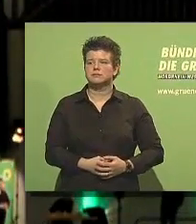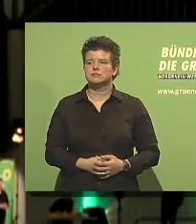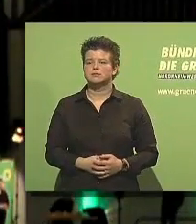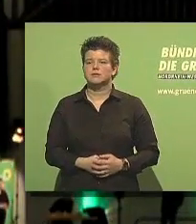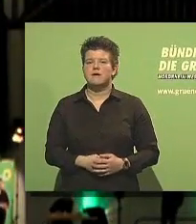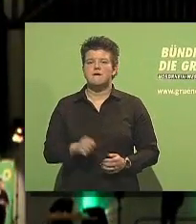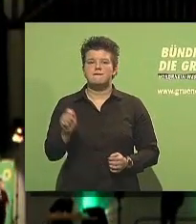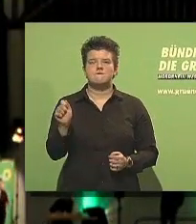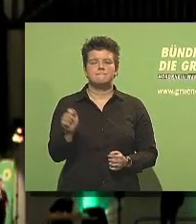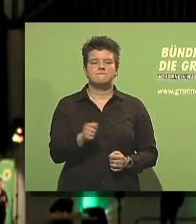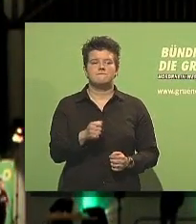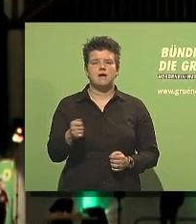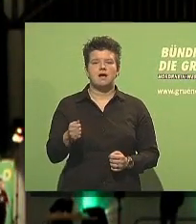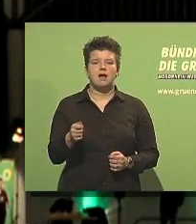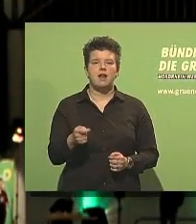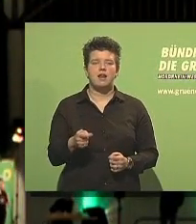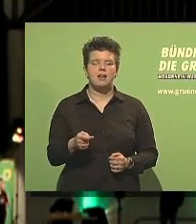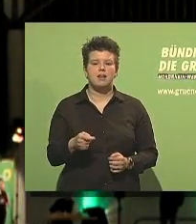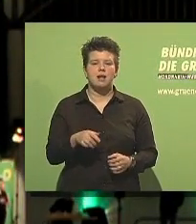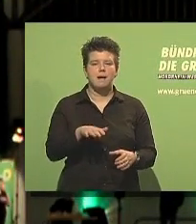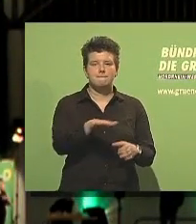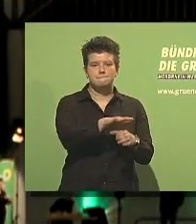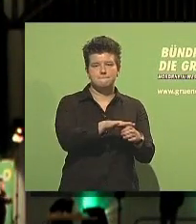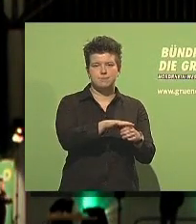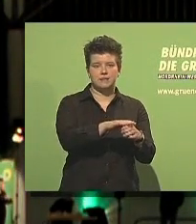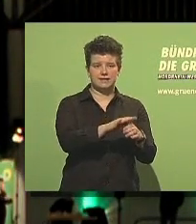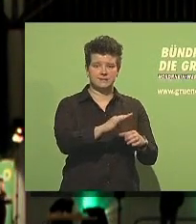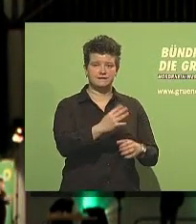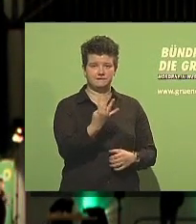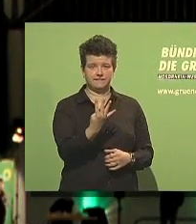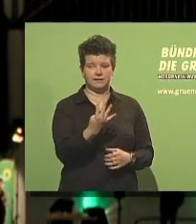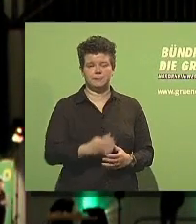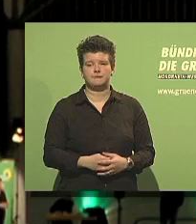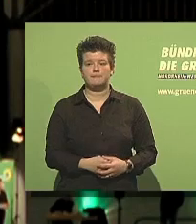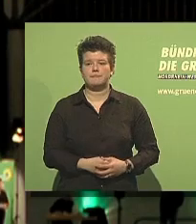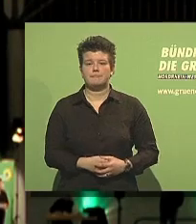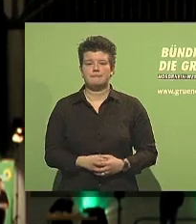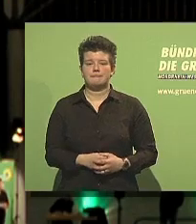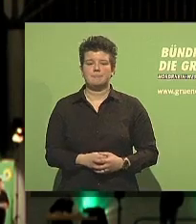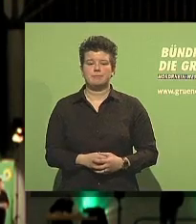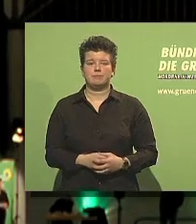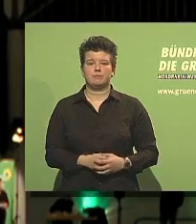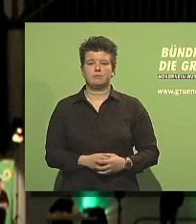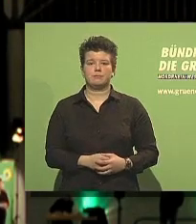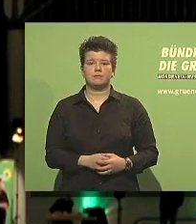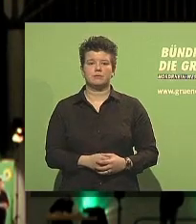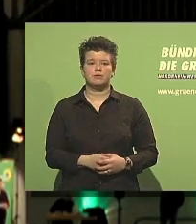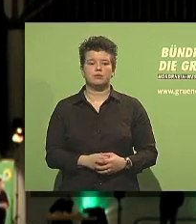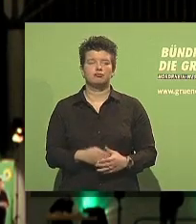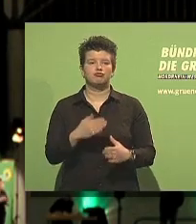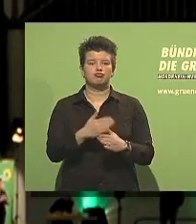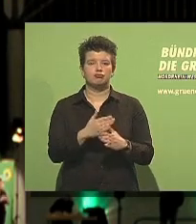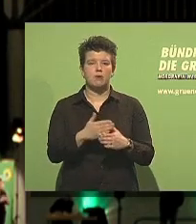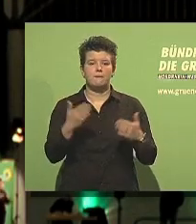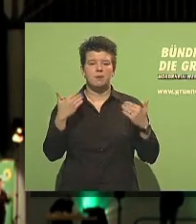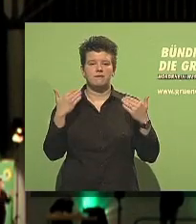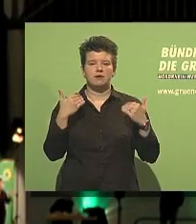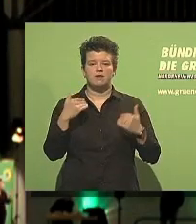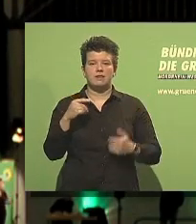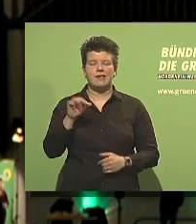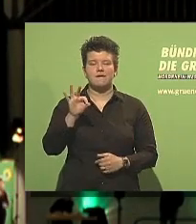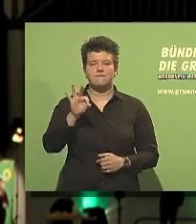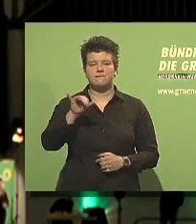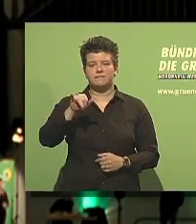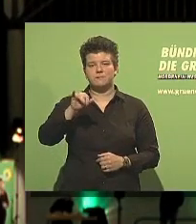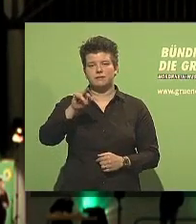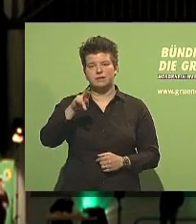zur Wahl von Platz 4. Dafür liegt uns bisher die Bewerbung von Friedhof Schmidt